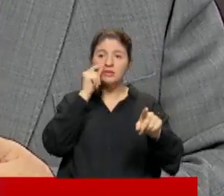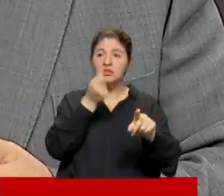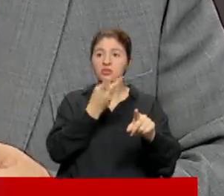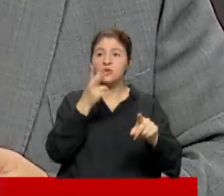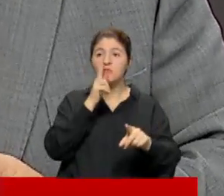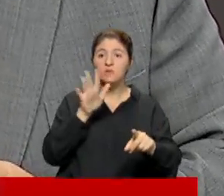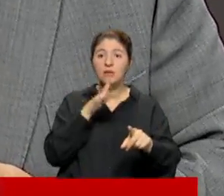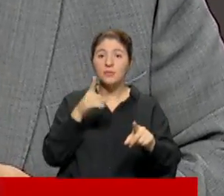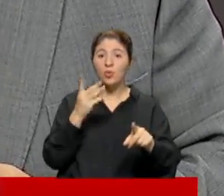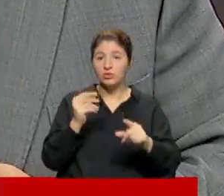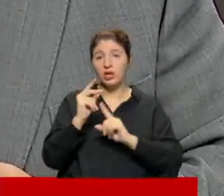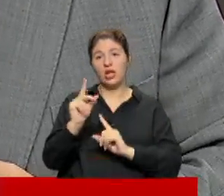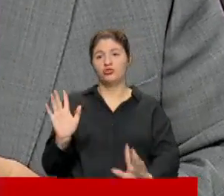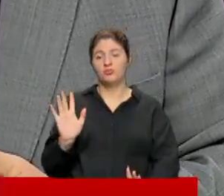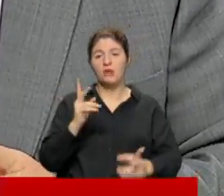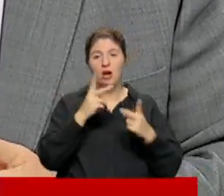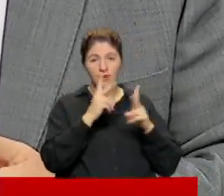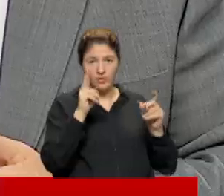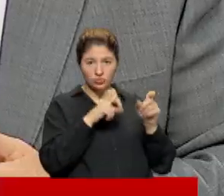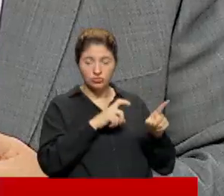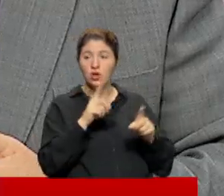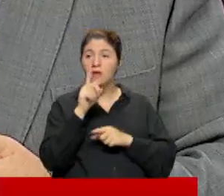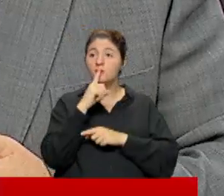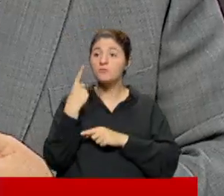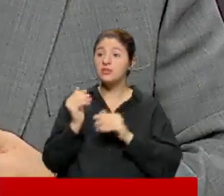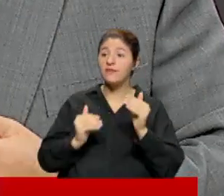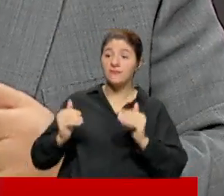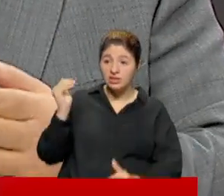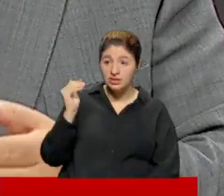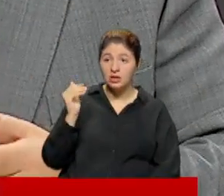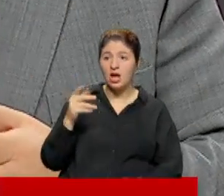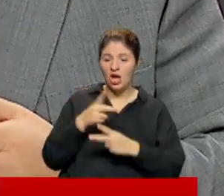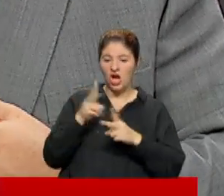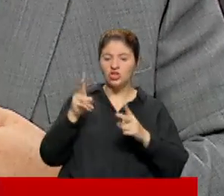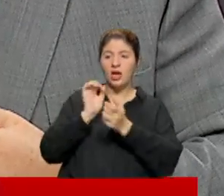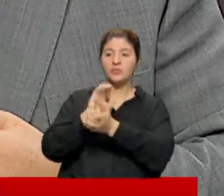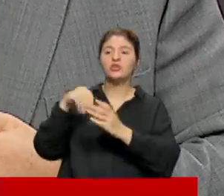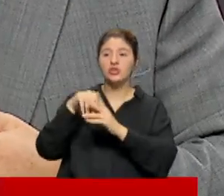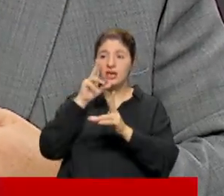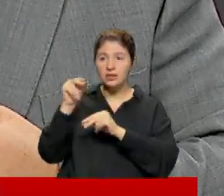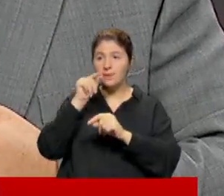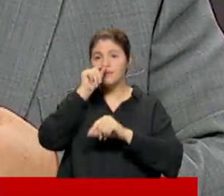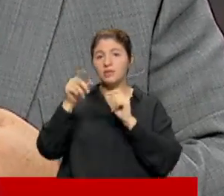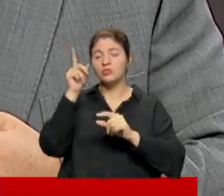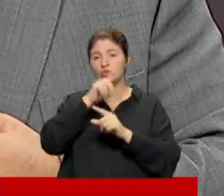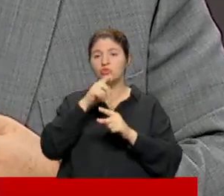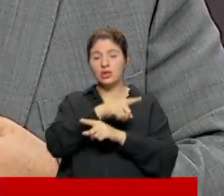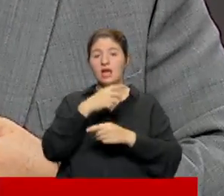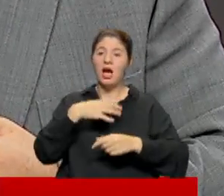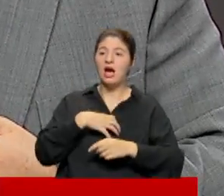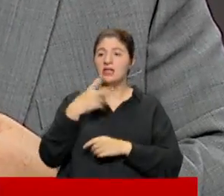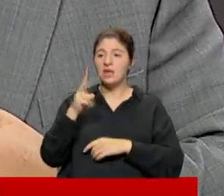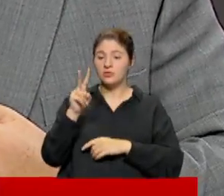sayısı 350.000 oldu İlker af meselesi 100.000'in üzerinde de açık cezaevlerinde yatıp pandemi Dolayısıyla Haziran